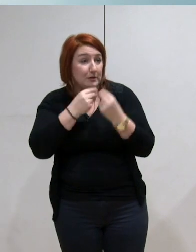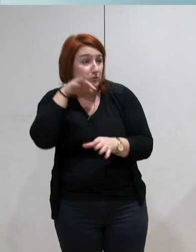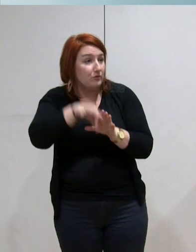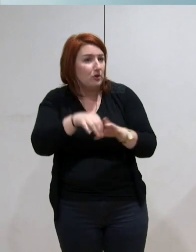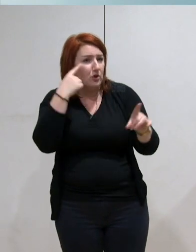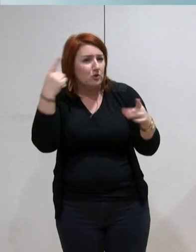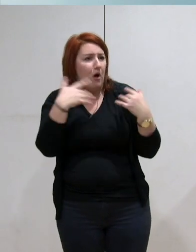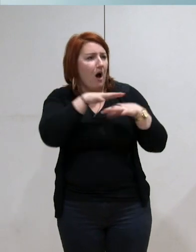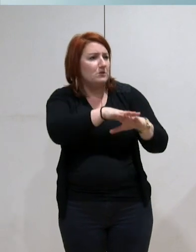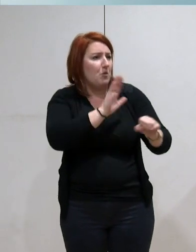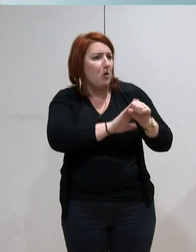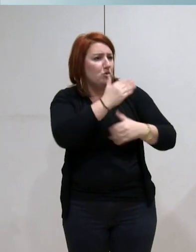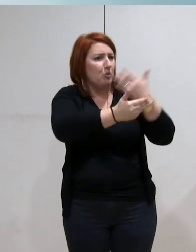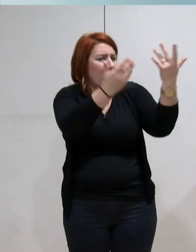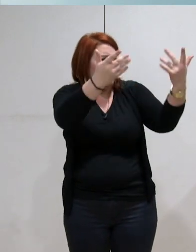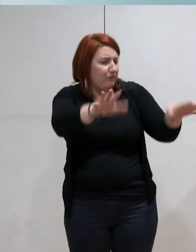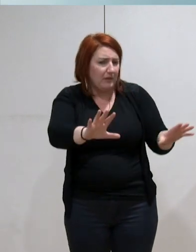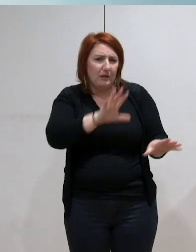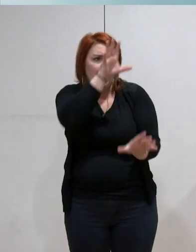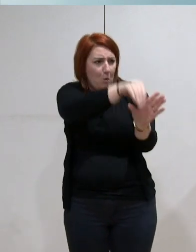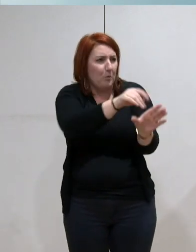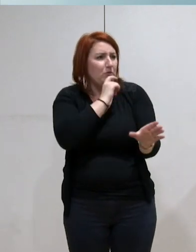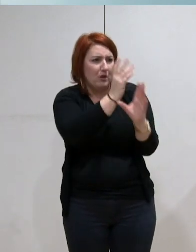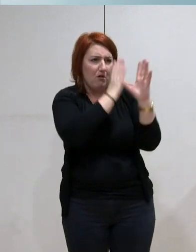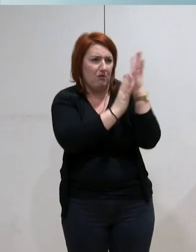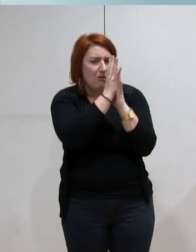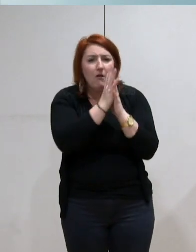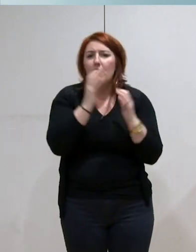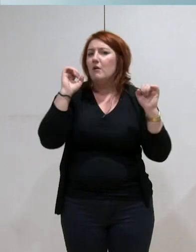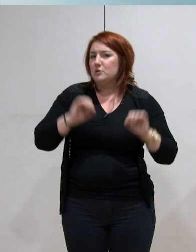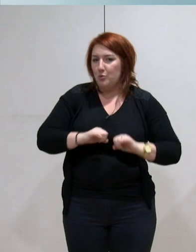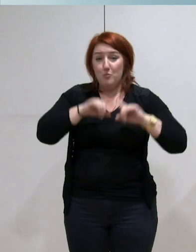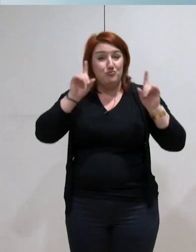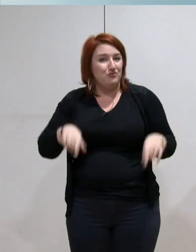rassemblement de gauche et de progrès je peux donc mettre ce budget au